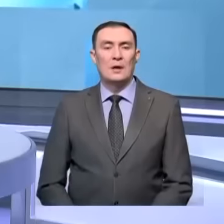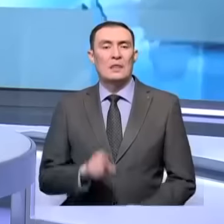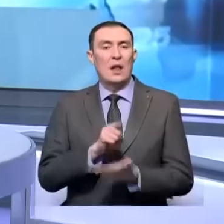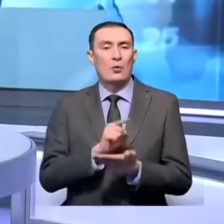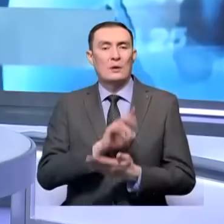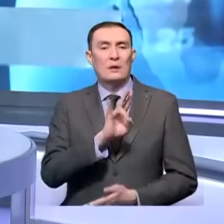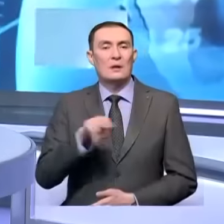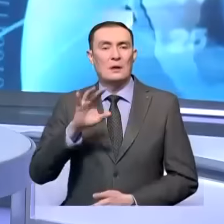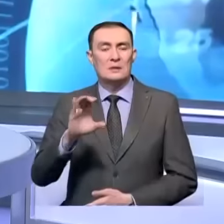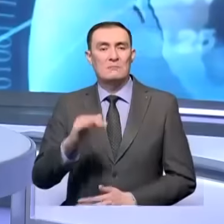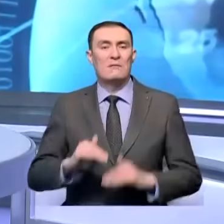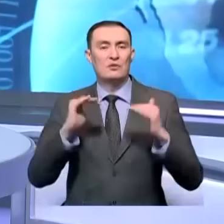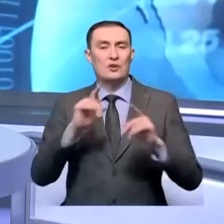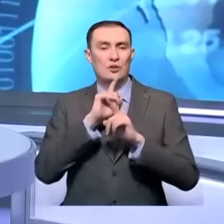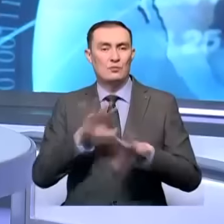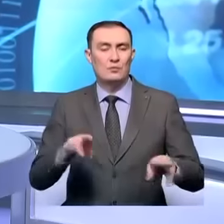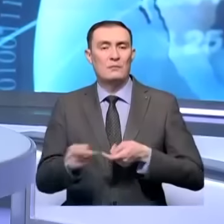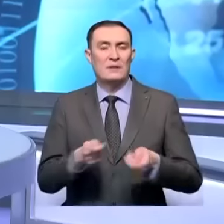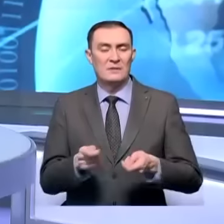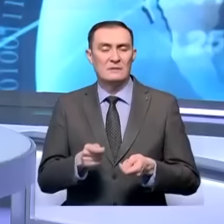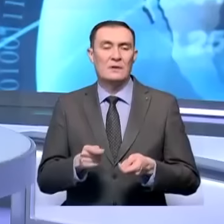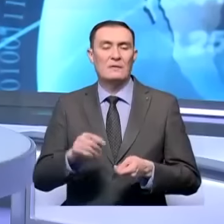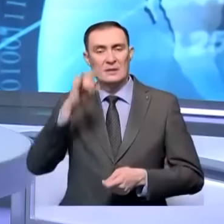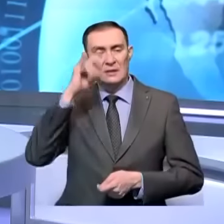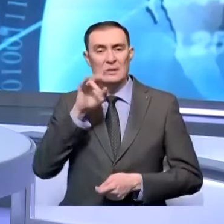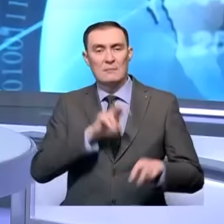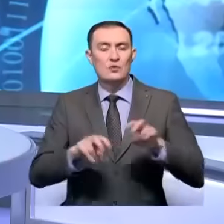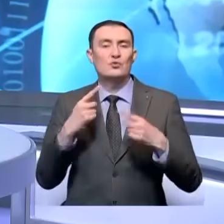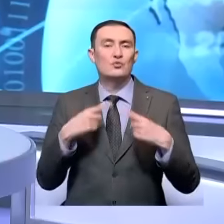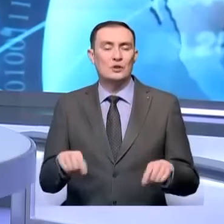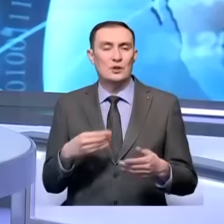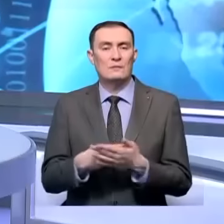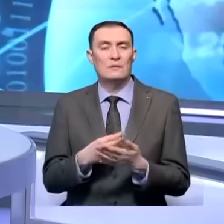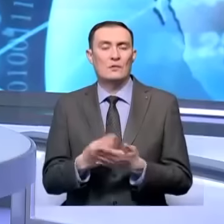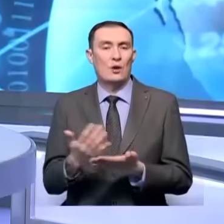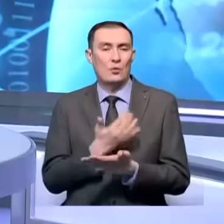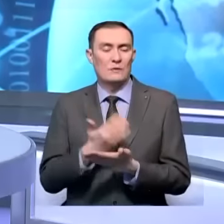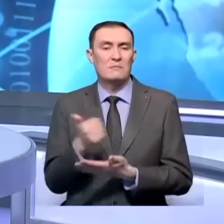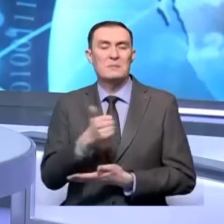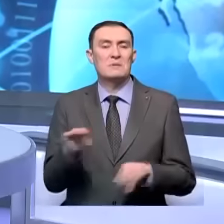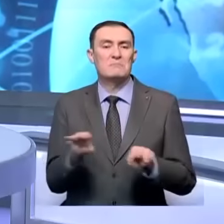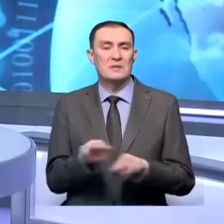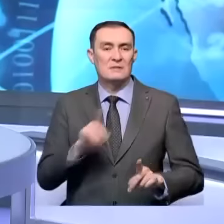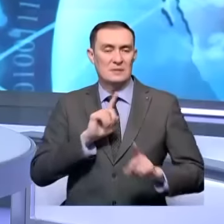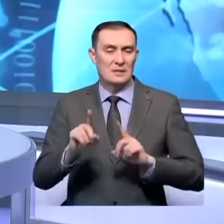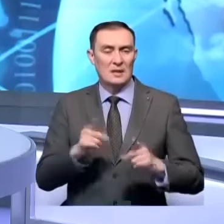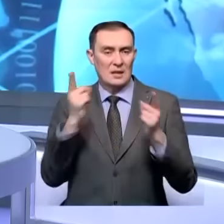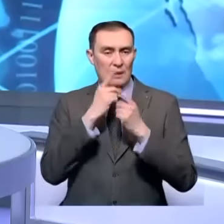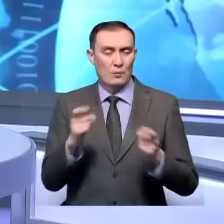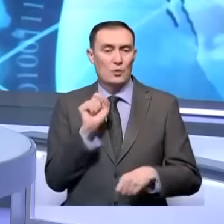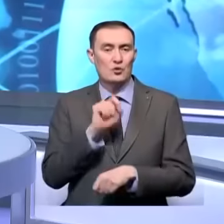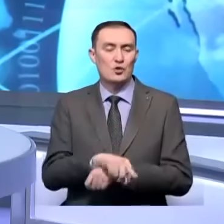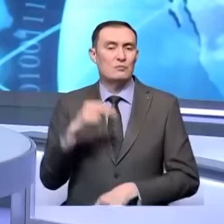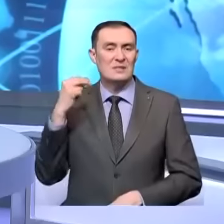НДС повышать не будут. В правительстве Казахстана найдут другие пути пополнения доходной части бюджета. Премьер-министр на заседании Кабмина напомнил о